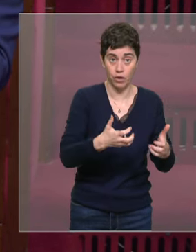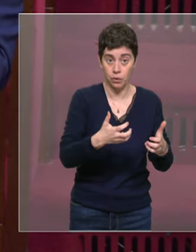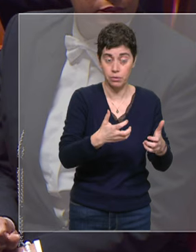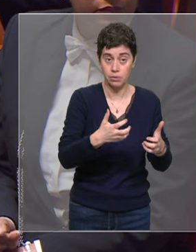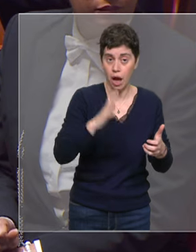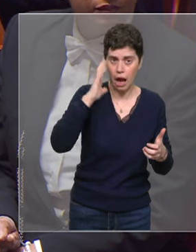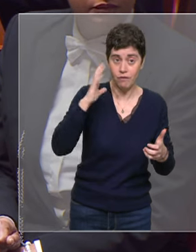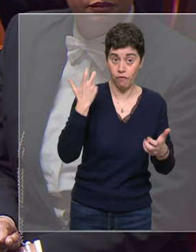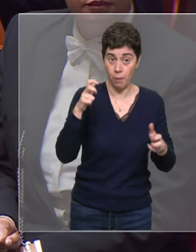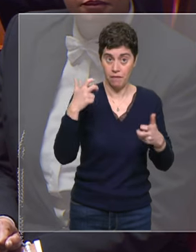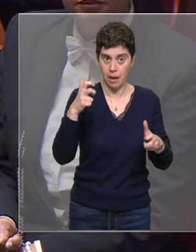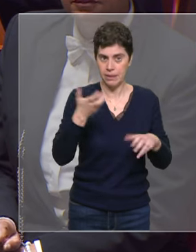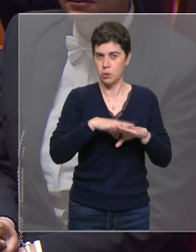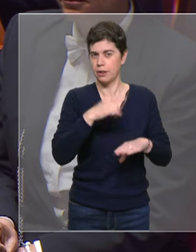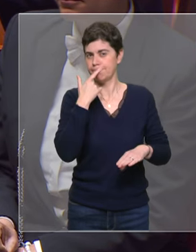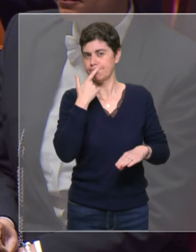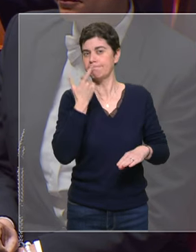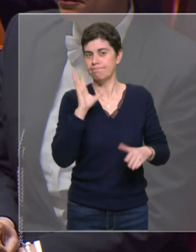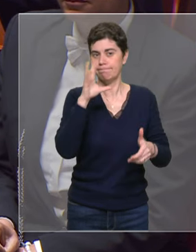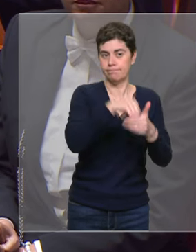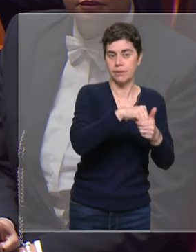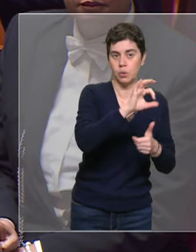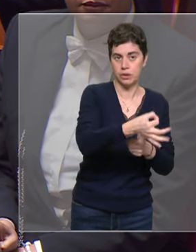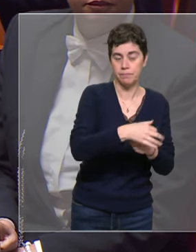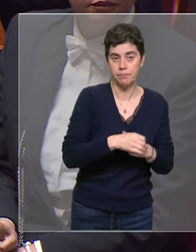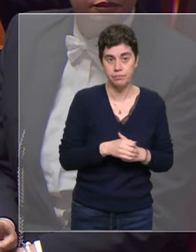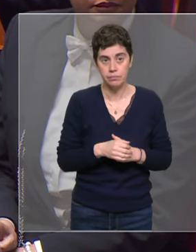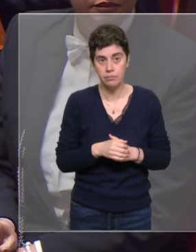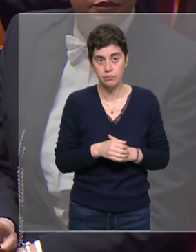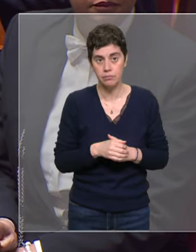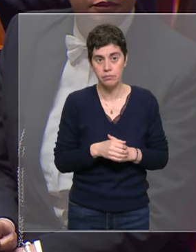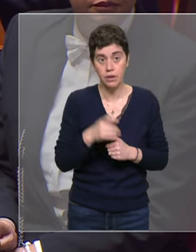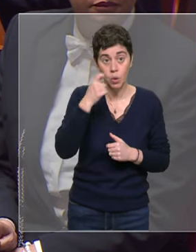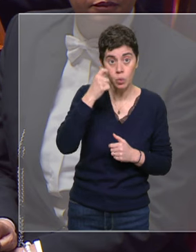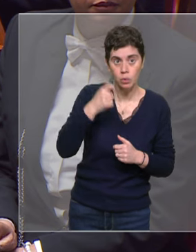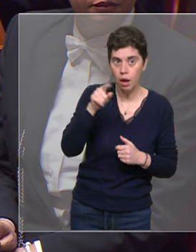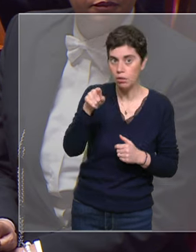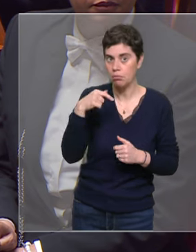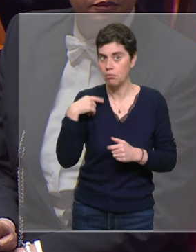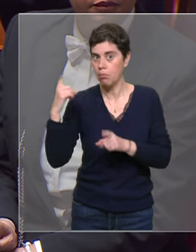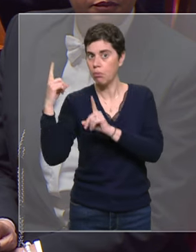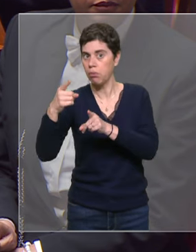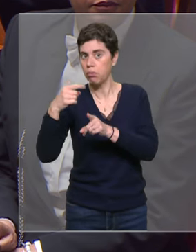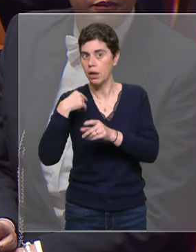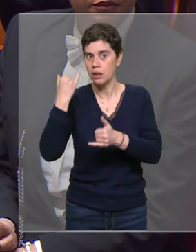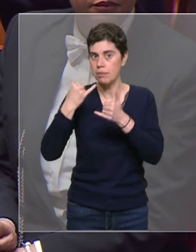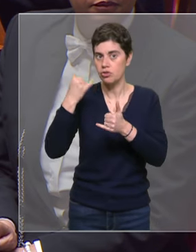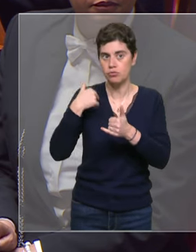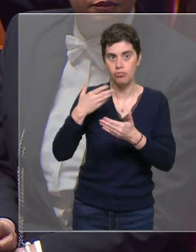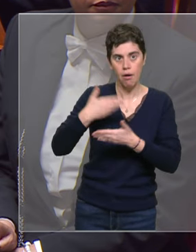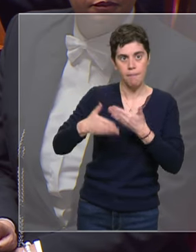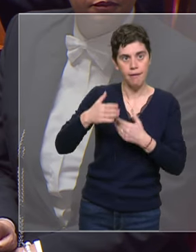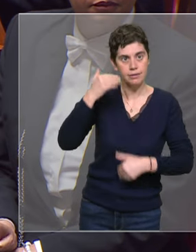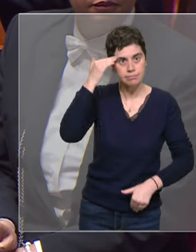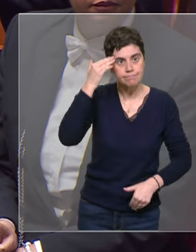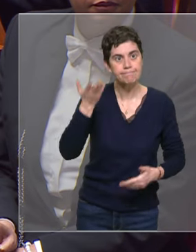départ. C'est bien parce que chacun est convaincu que derrière l'Ukraine, c'est nous. Et que si nous acceptons que la Russie